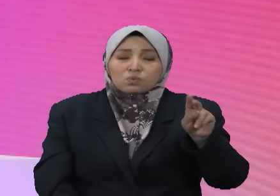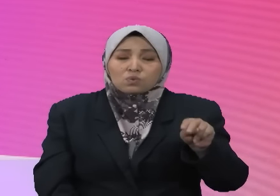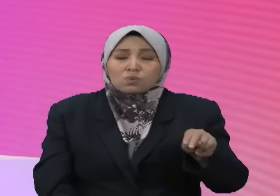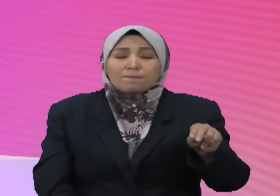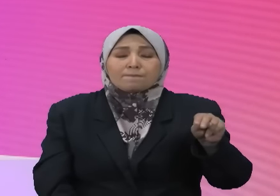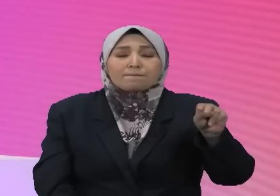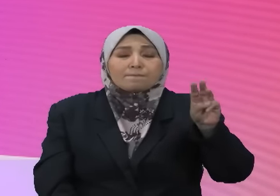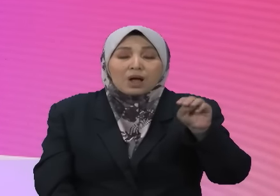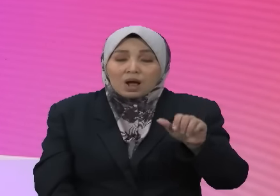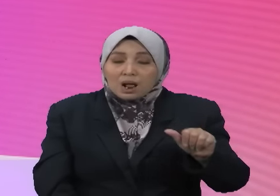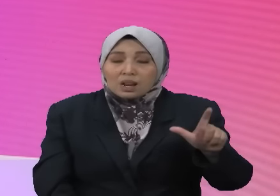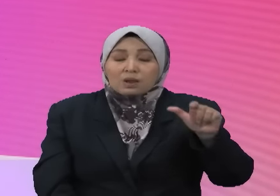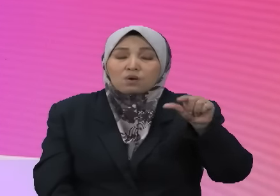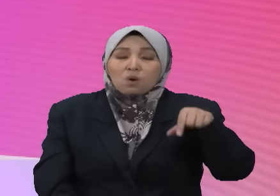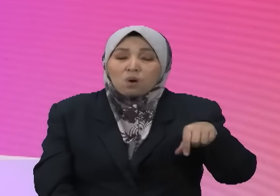waquarakum